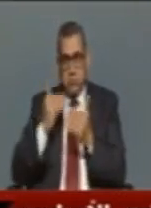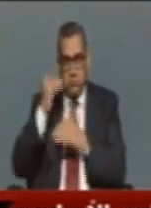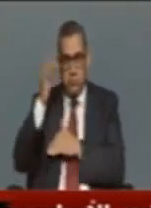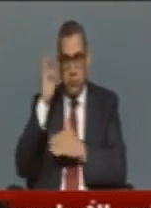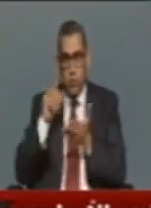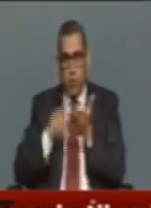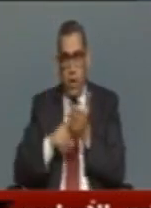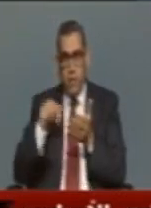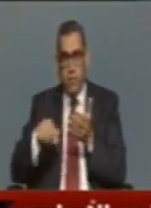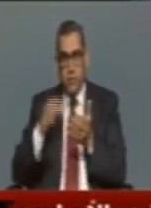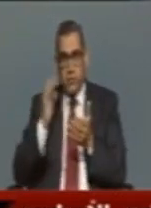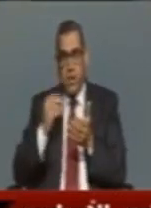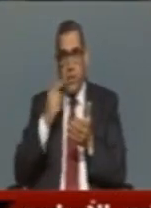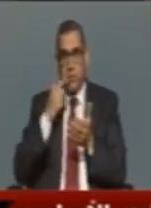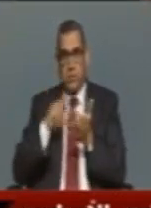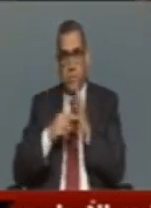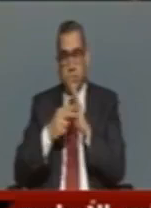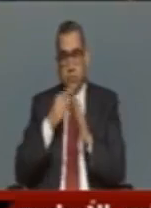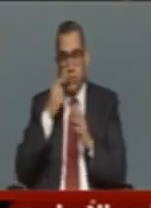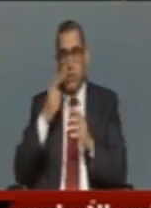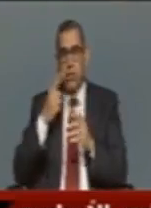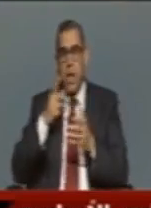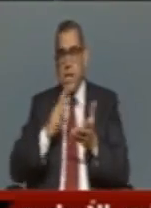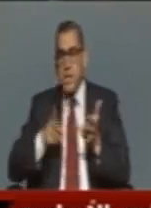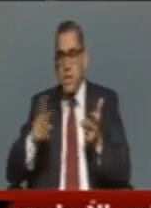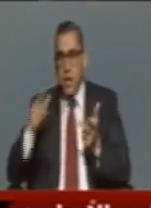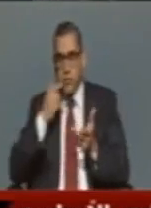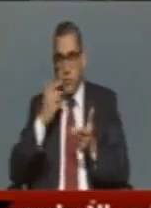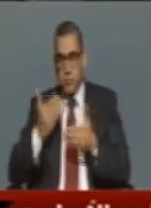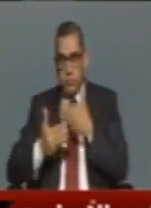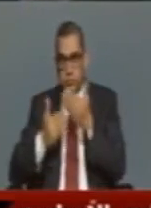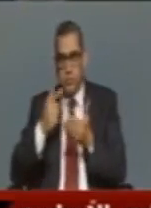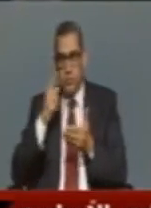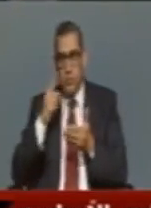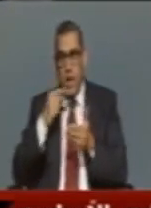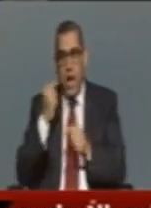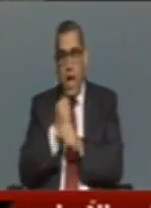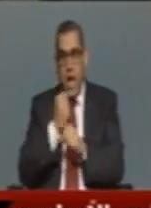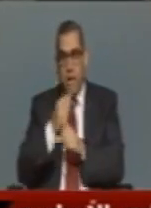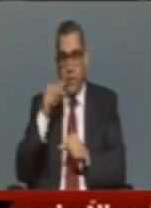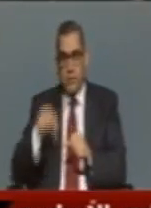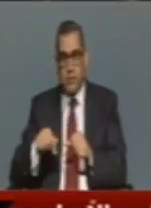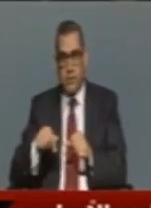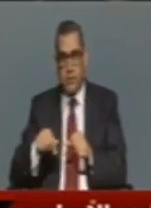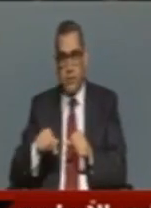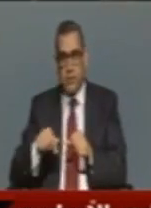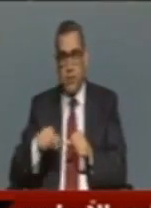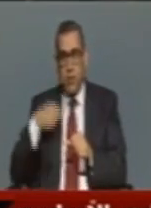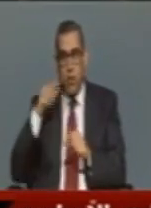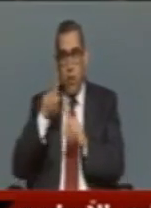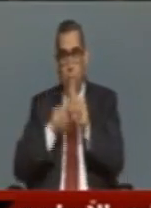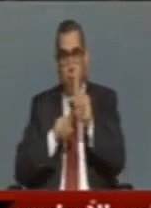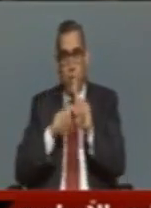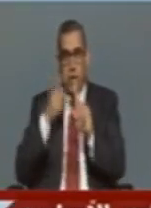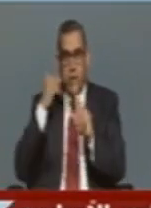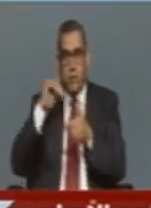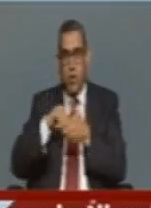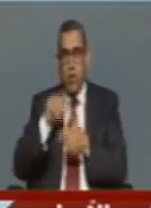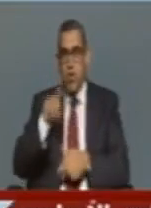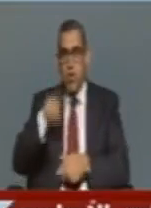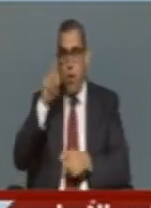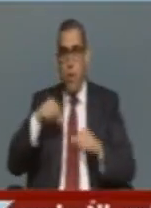عندنا موضوع الأنشطة. والحقيقة احنا عاملين الحقيقة مع الوزير اليوم الرياضي واليوم الثقافي كل